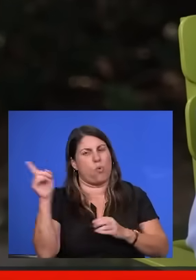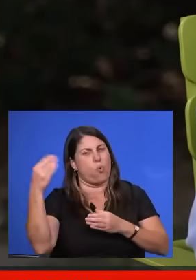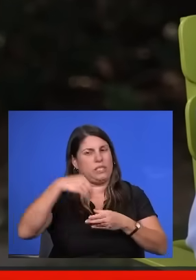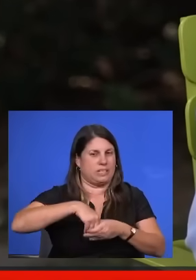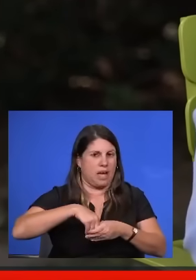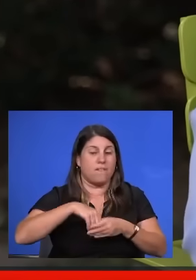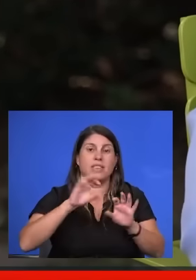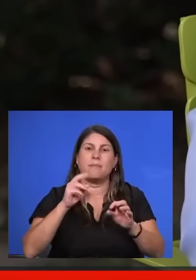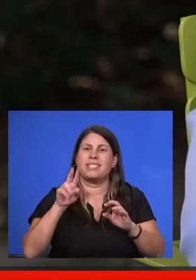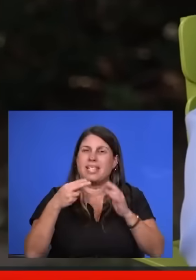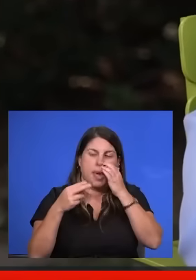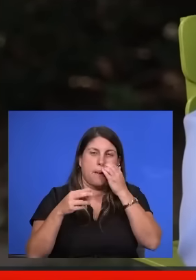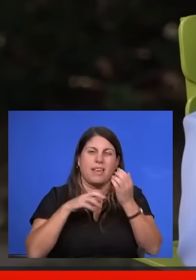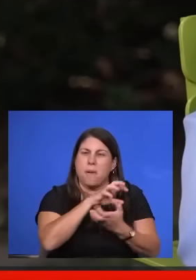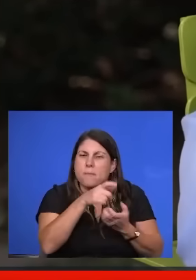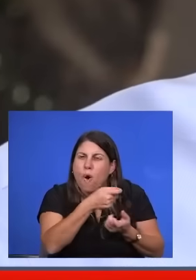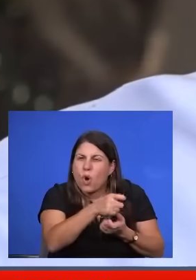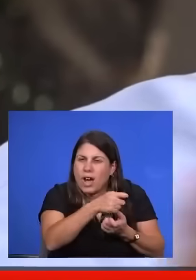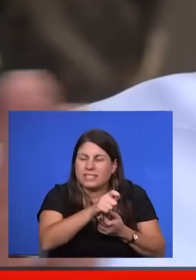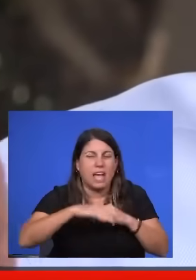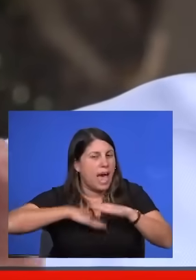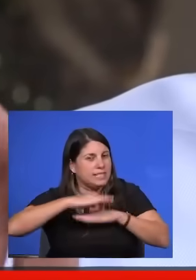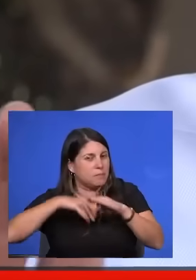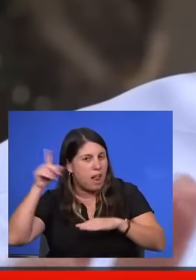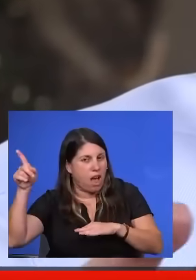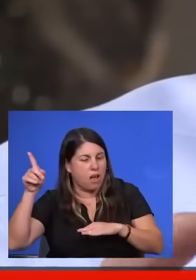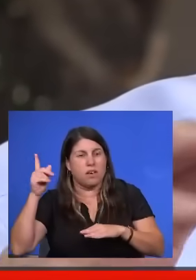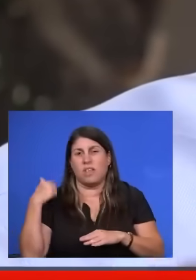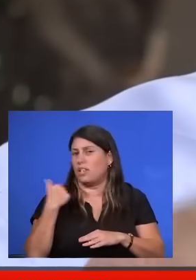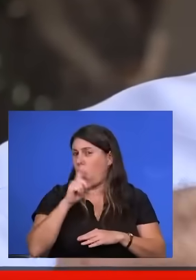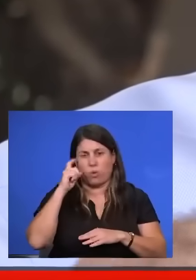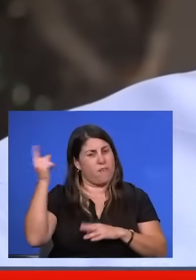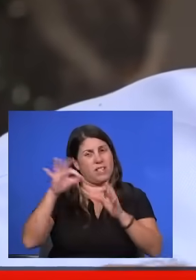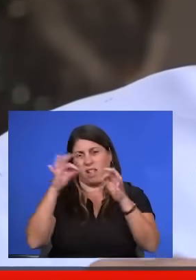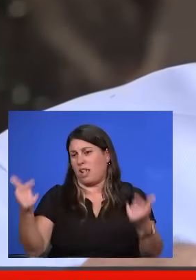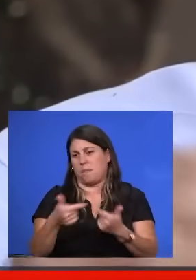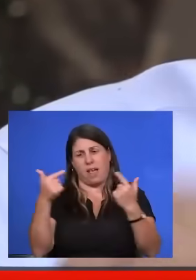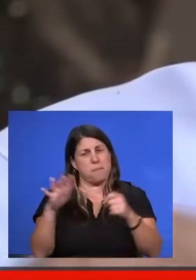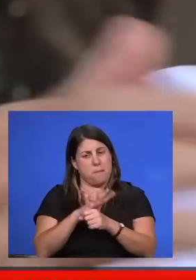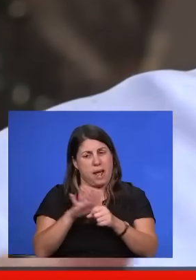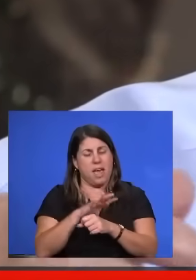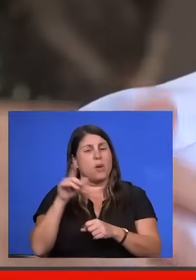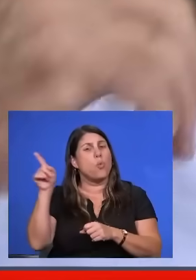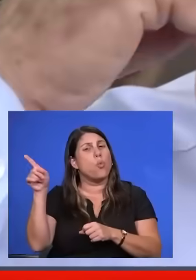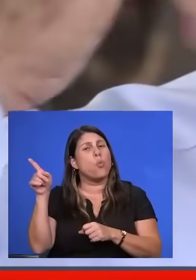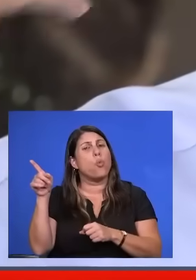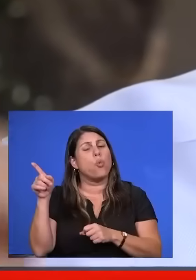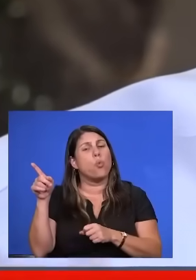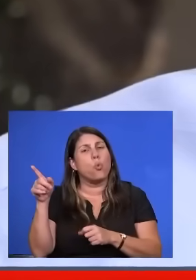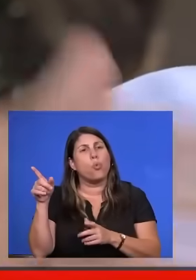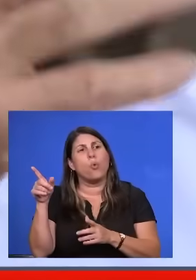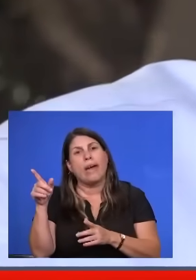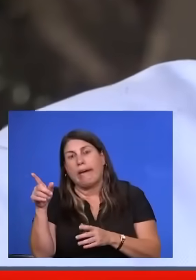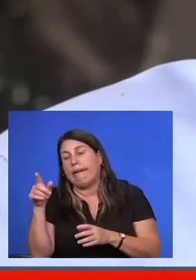פרובוקציה מצד חיזבאללה, ואני לא חושב שהוא יתחיל מלחמה מלאה, הוא רק יעלה מקילומטר עד 5,